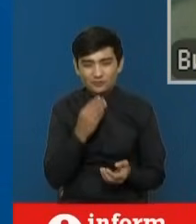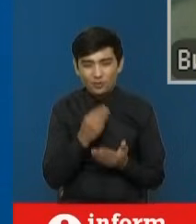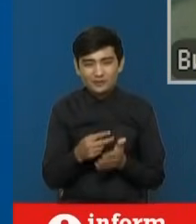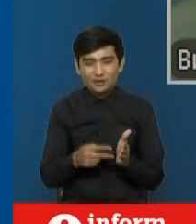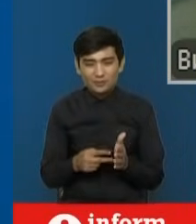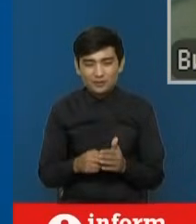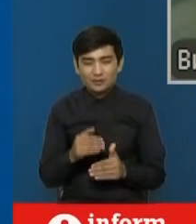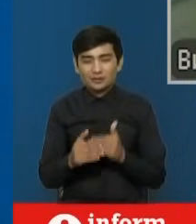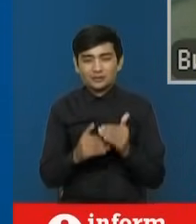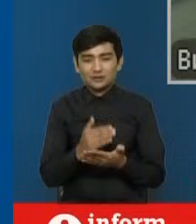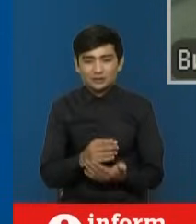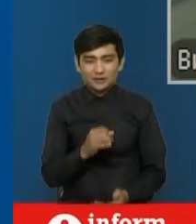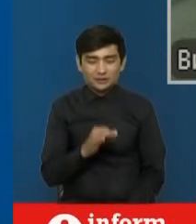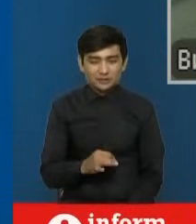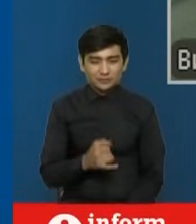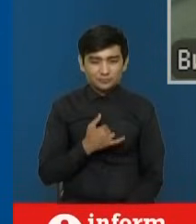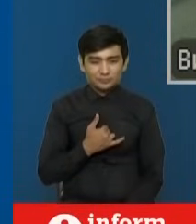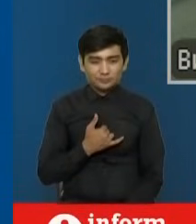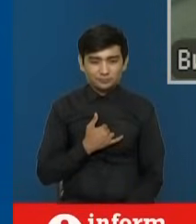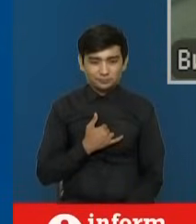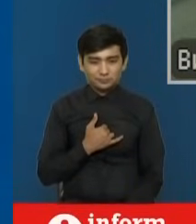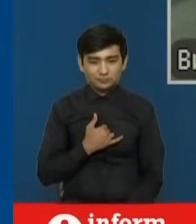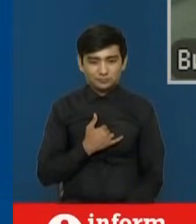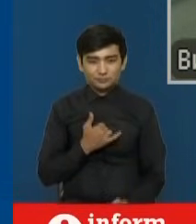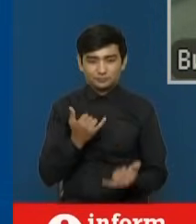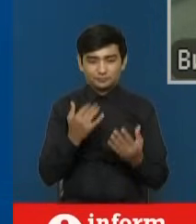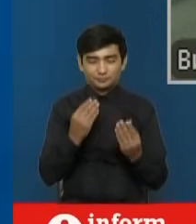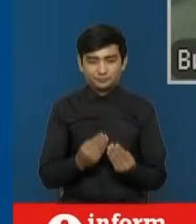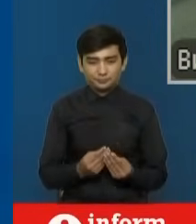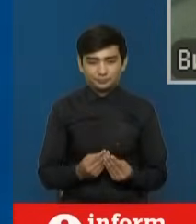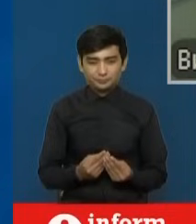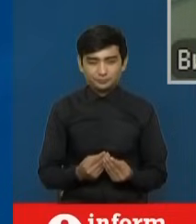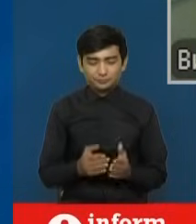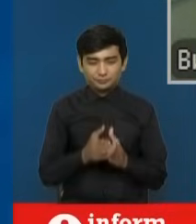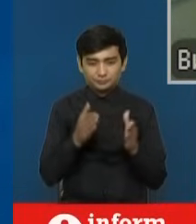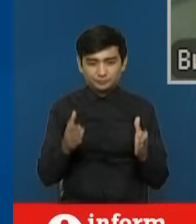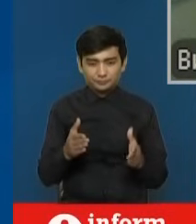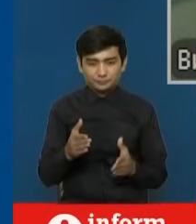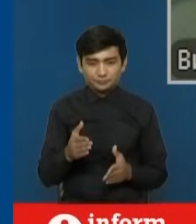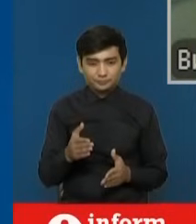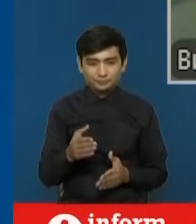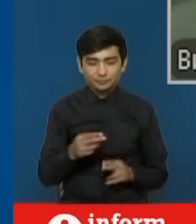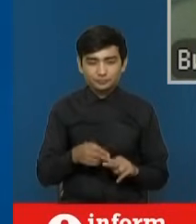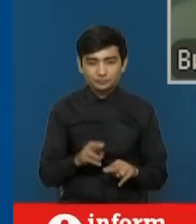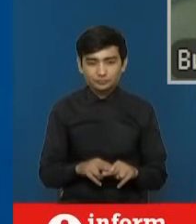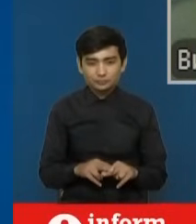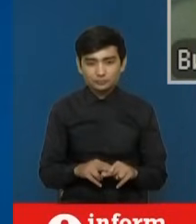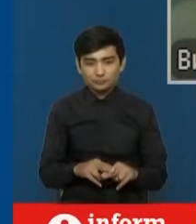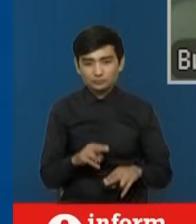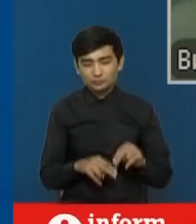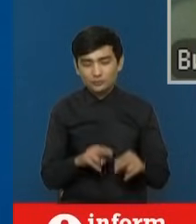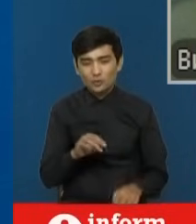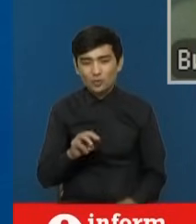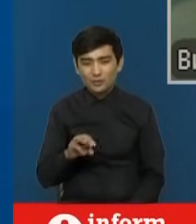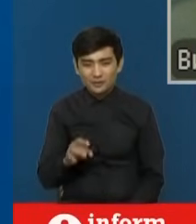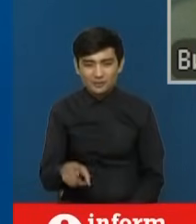но одновременно тоже у нас даже на сегодняшний день большие комплексы, которые застраиваются, коммерция, она не как